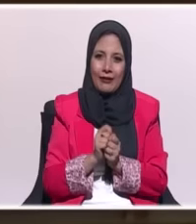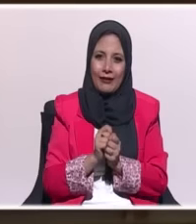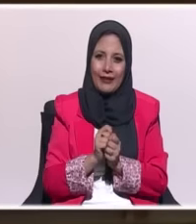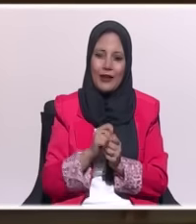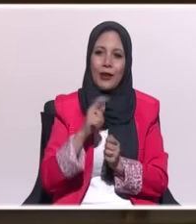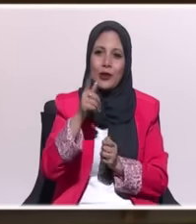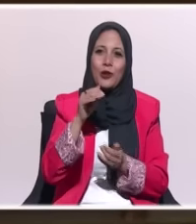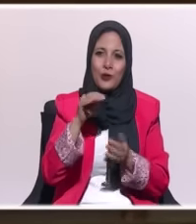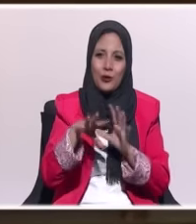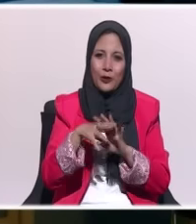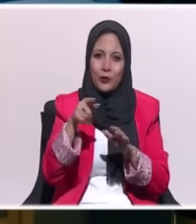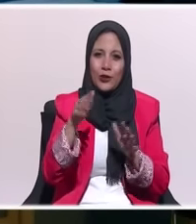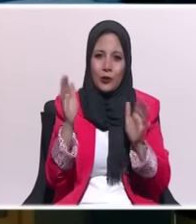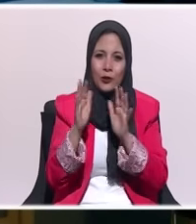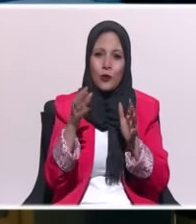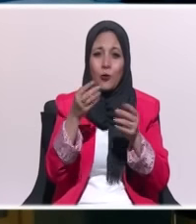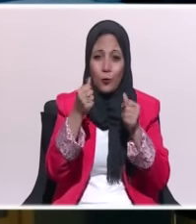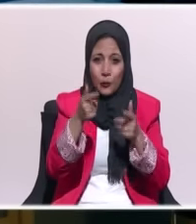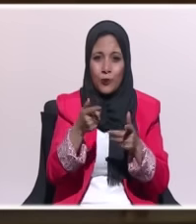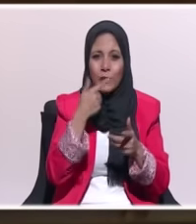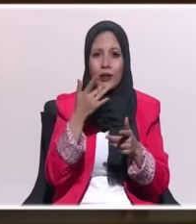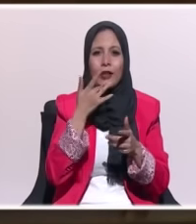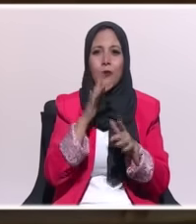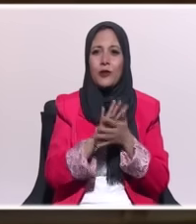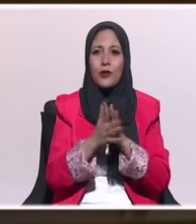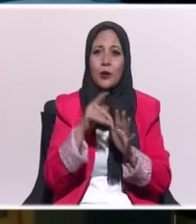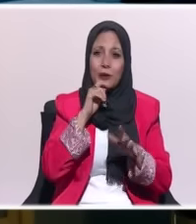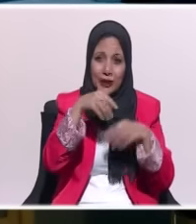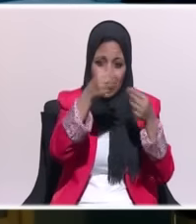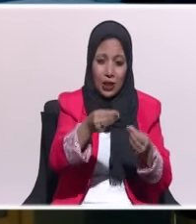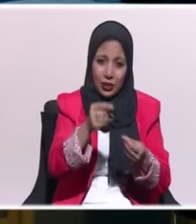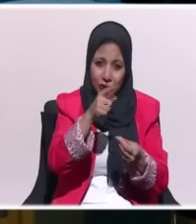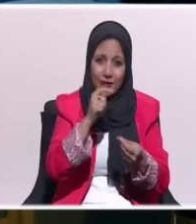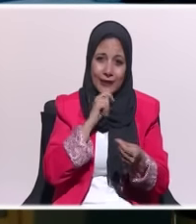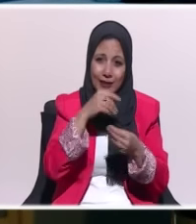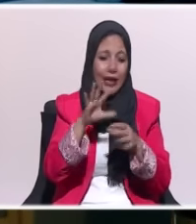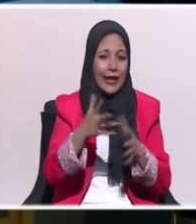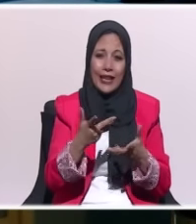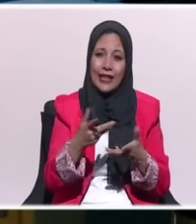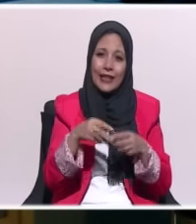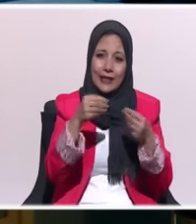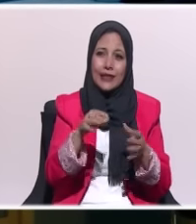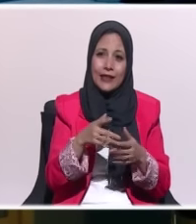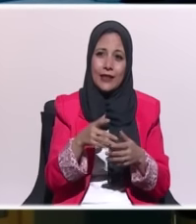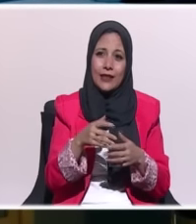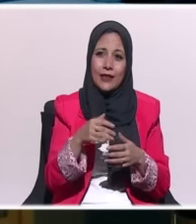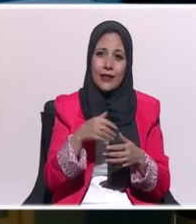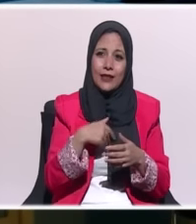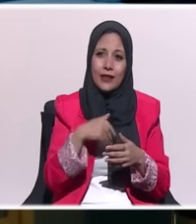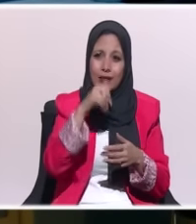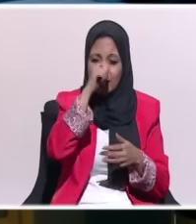طب فلوس العمره معاكي ما طلعتيش بالعمره ليه؟ لا مش معايا والله يا حبيبي. اديتيها لايمان؟ ليه؟ بس اللي مزعلني بقى ايمان